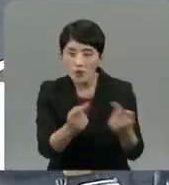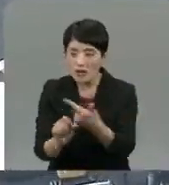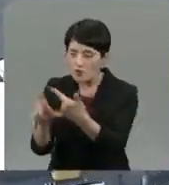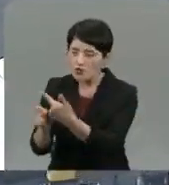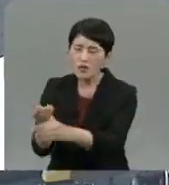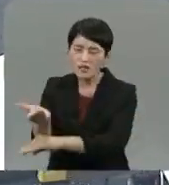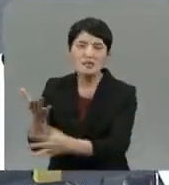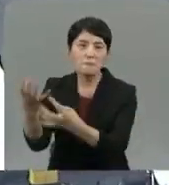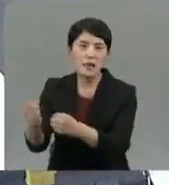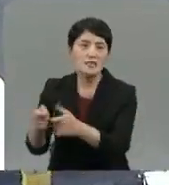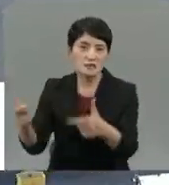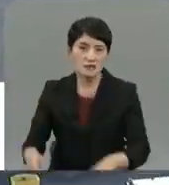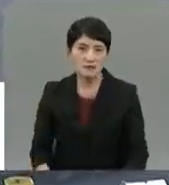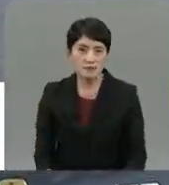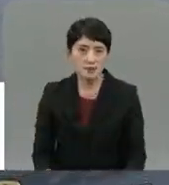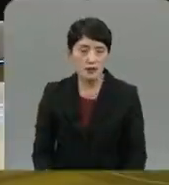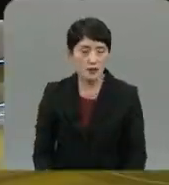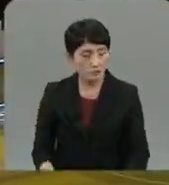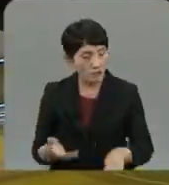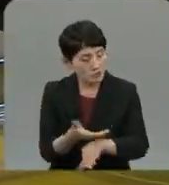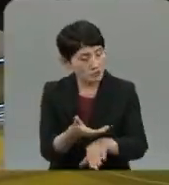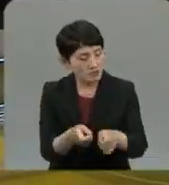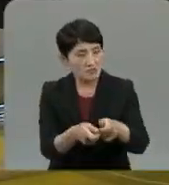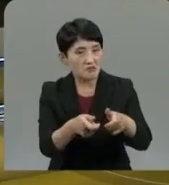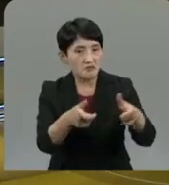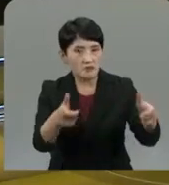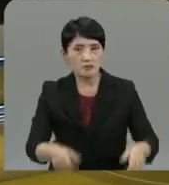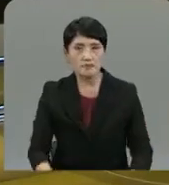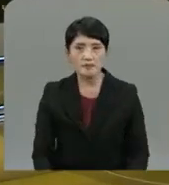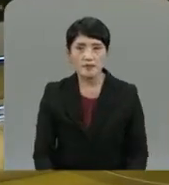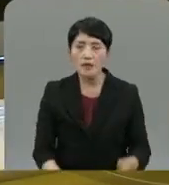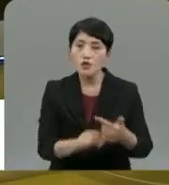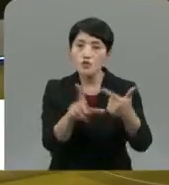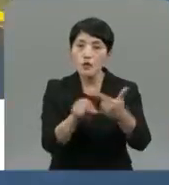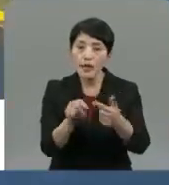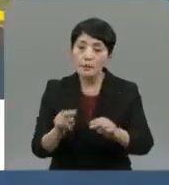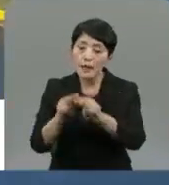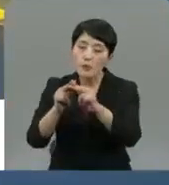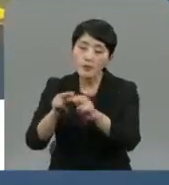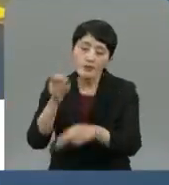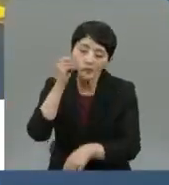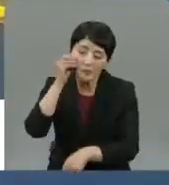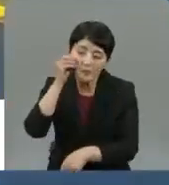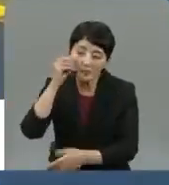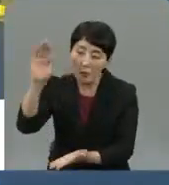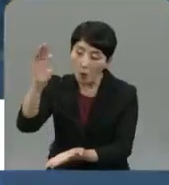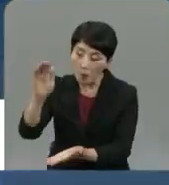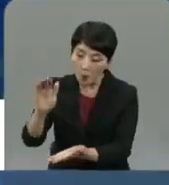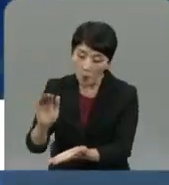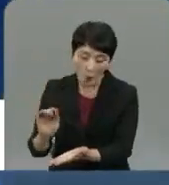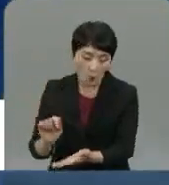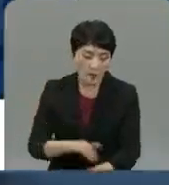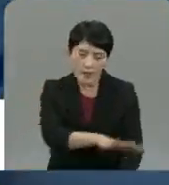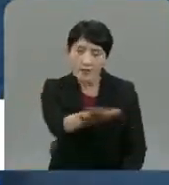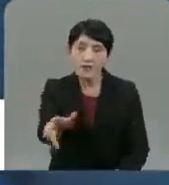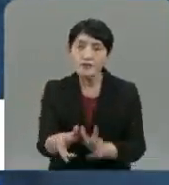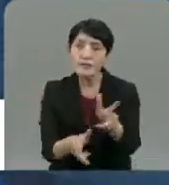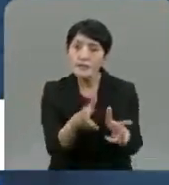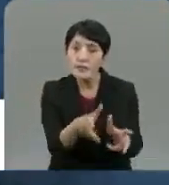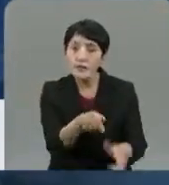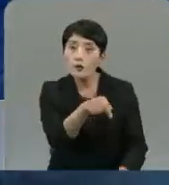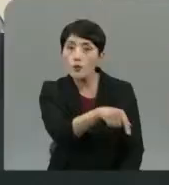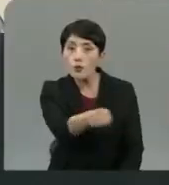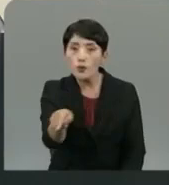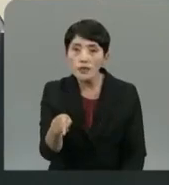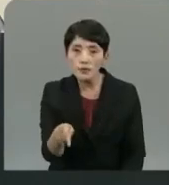их поставки увеличили за тот же период на 41,1% ослабление спада в полупроводниковой